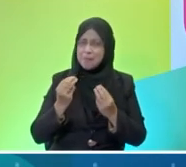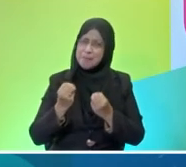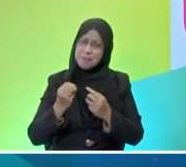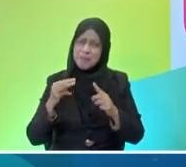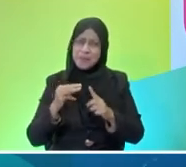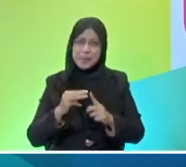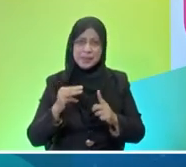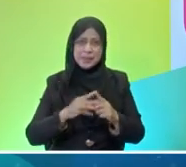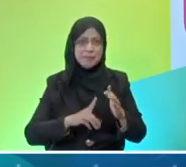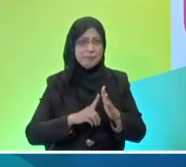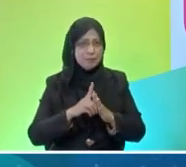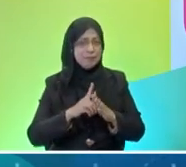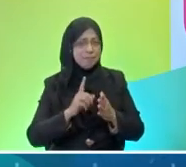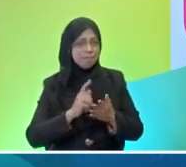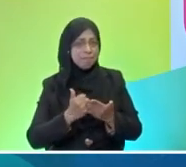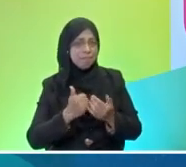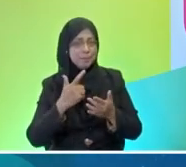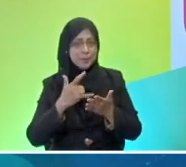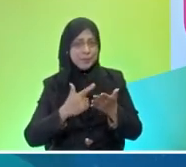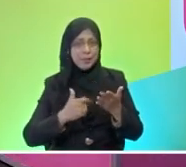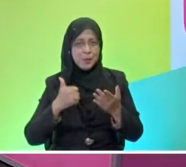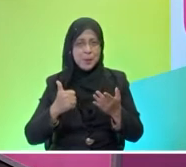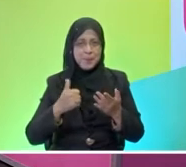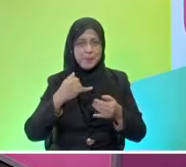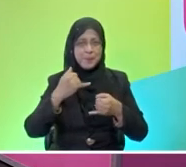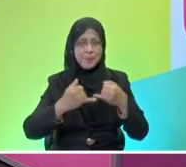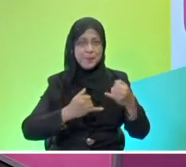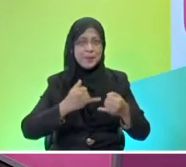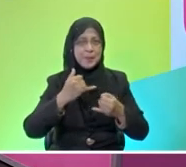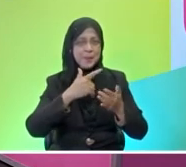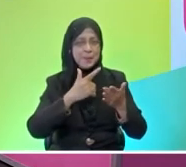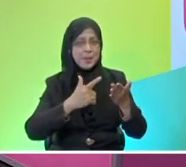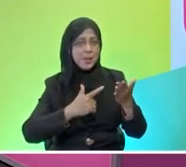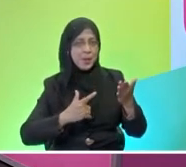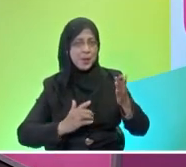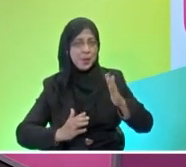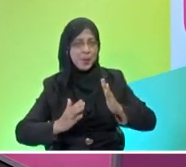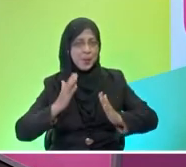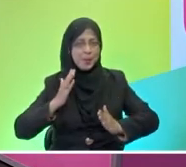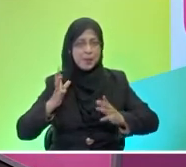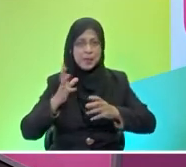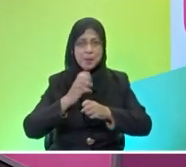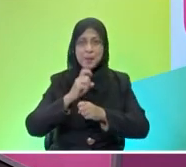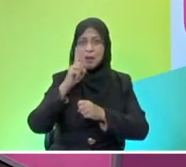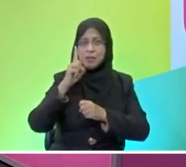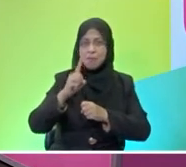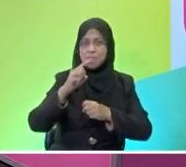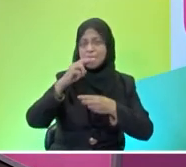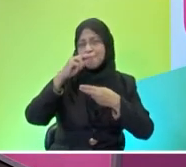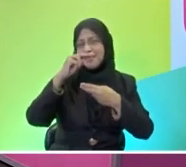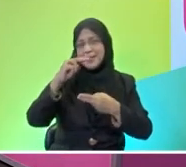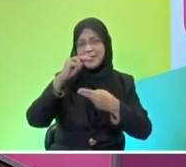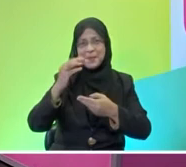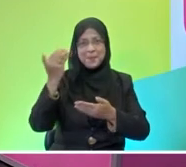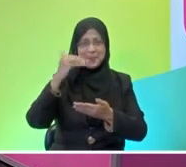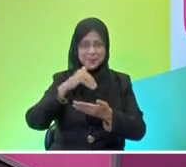tinggi nih asu Hanif setelah berjaya untuk Melaka robot nah Cikgu bagi satu Award pada Hanif